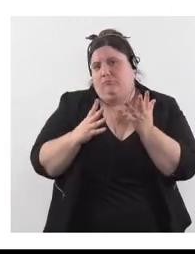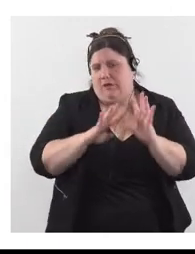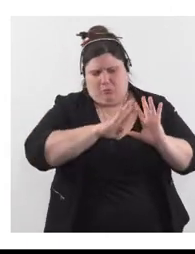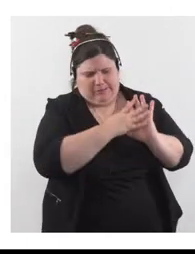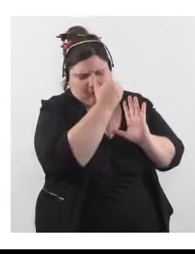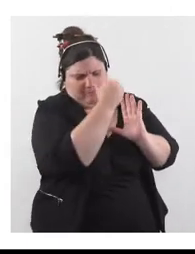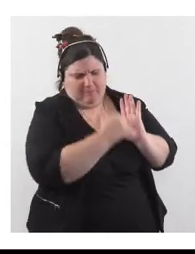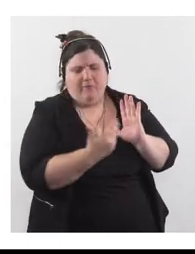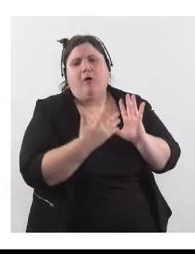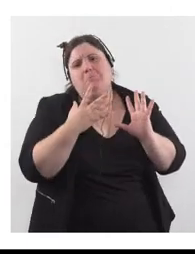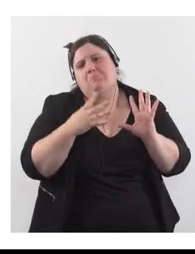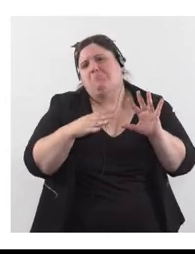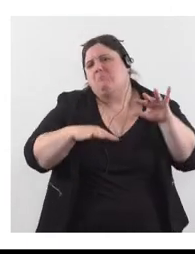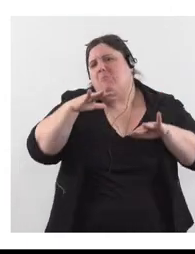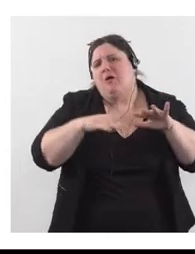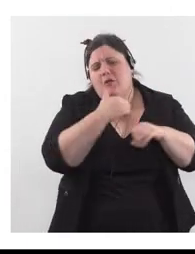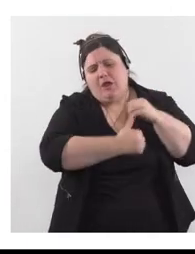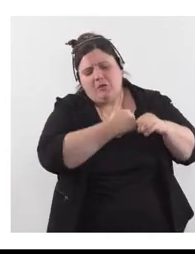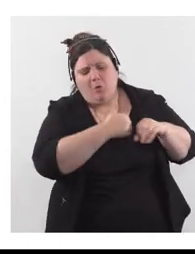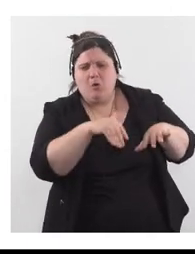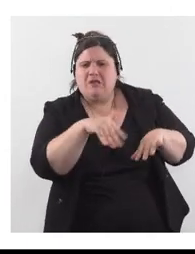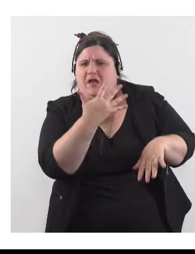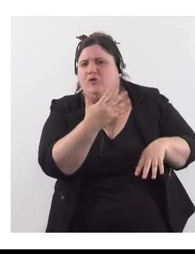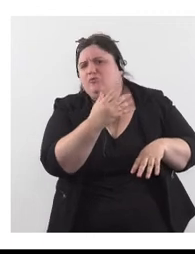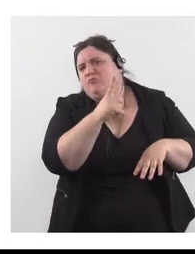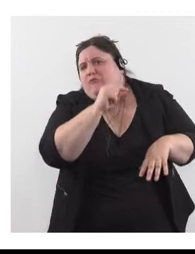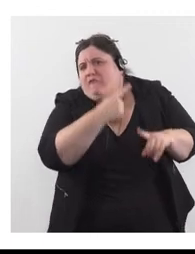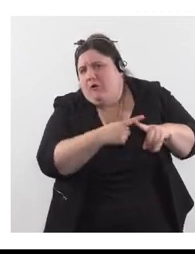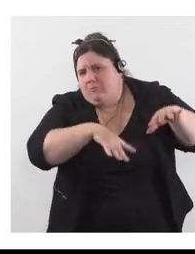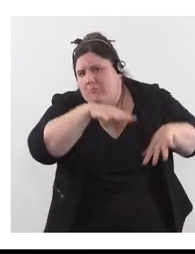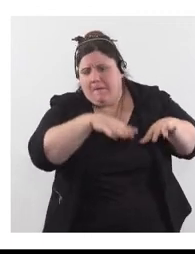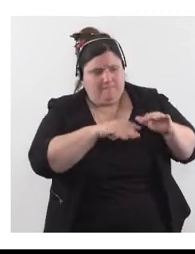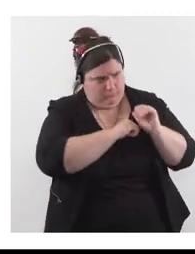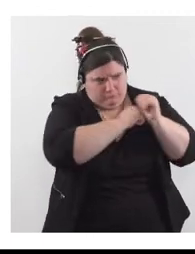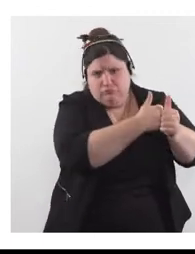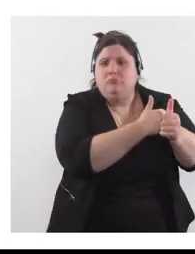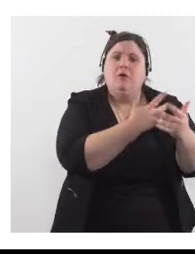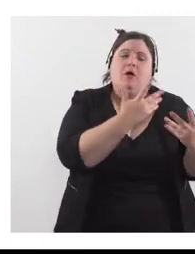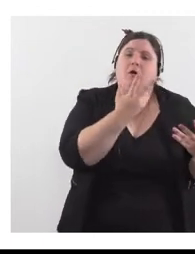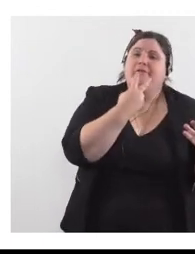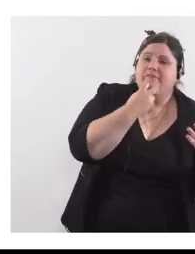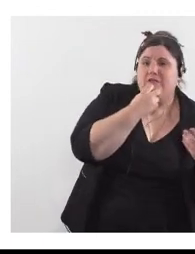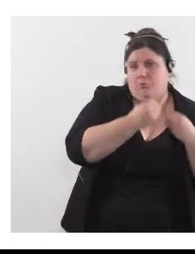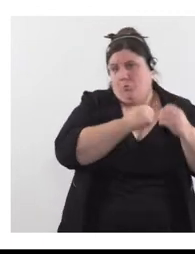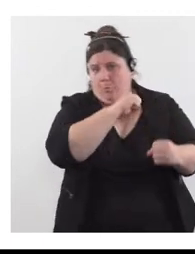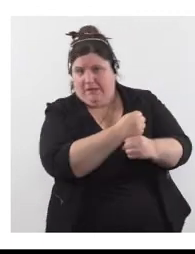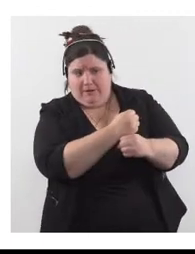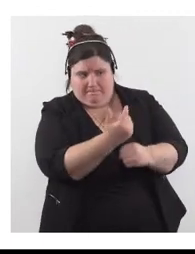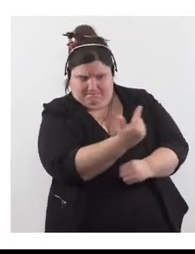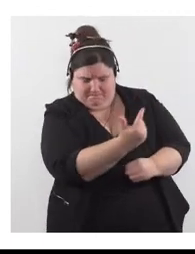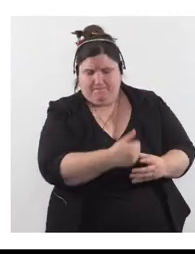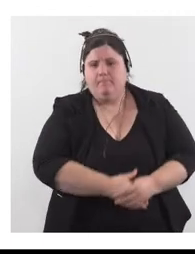entre 15 et 20 fois par an dans des procédures, procédures civiles ou procédures pénales. Alors, nous allons en justice dans quelle